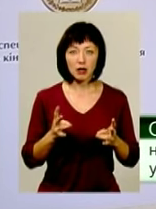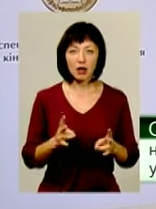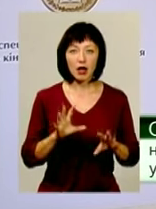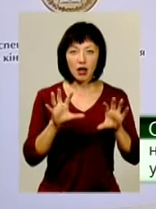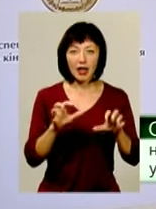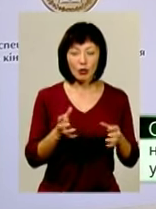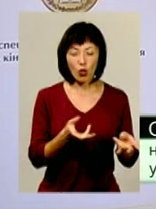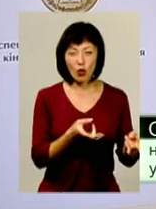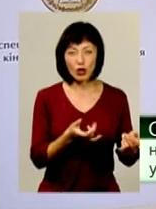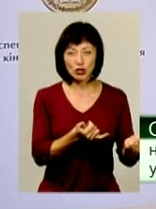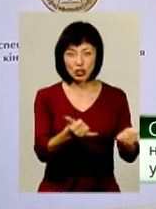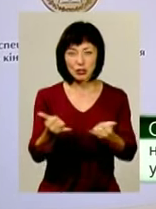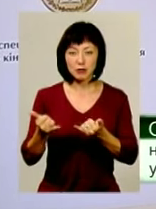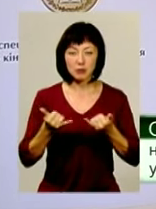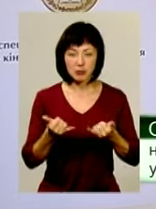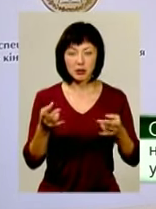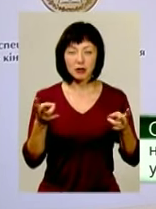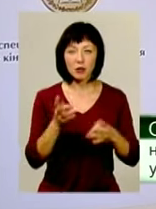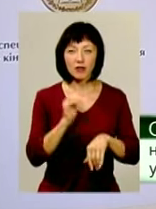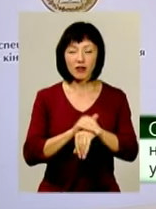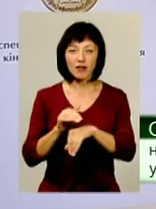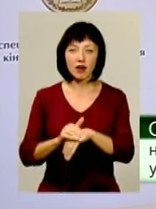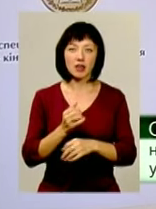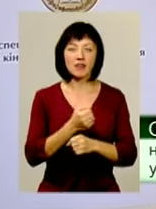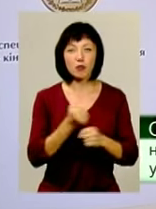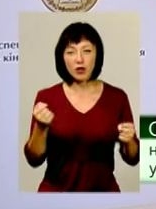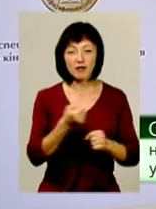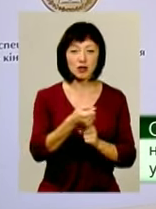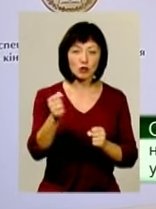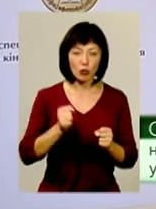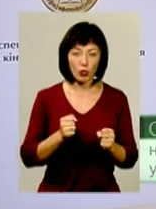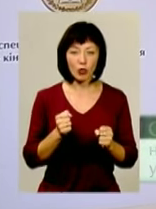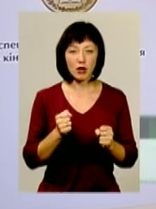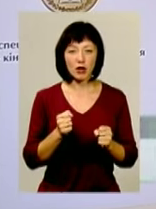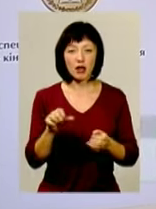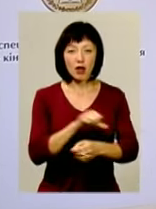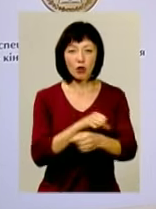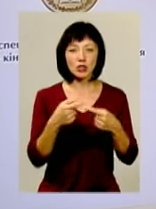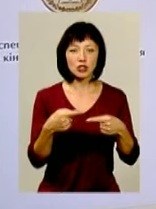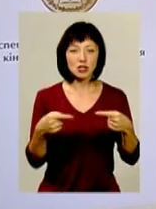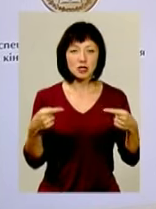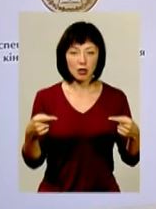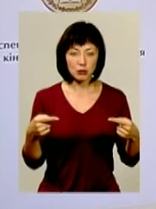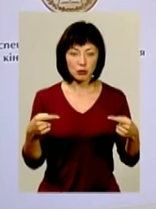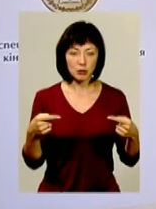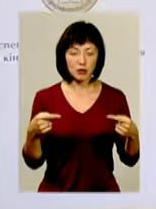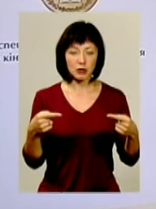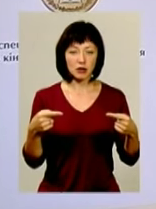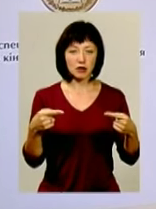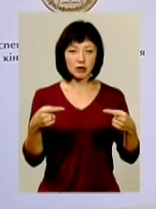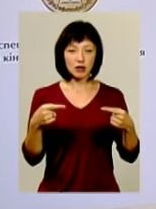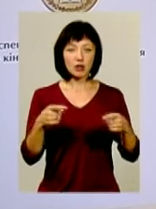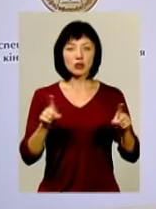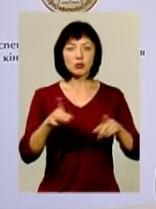вибуховки, насамперед це зброя та наркотичні засоби, даби не